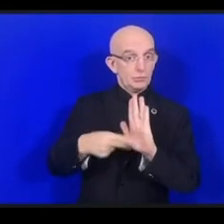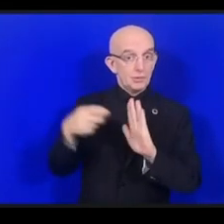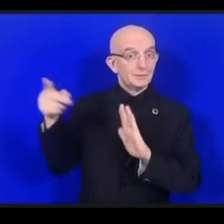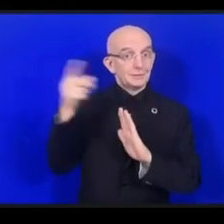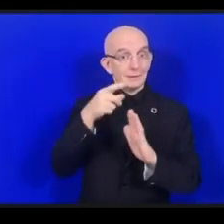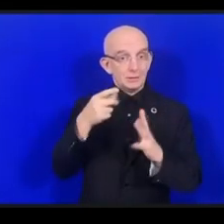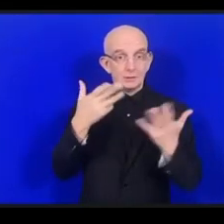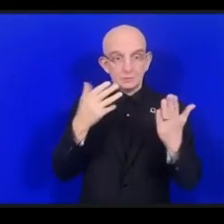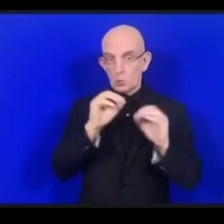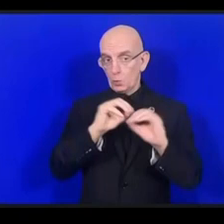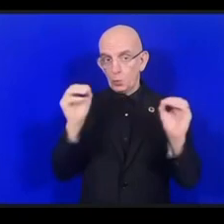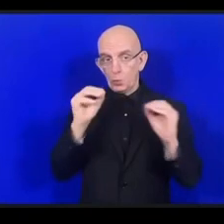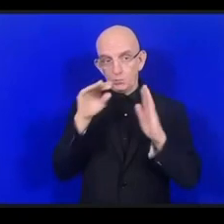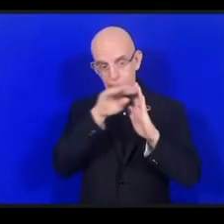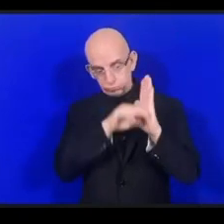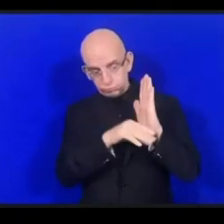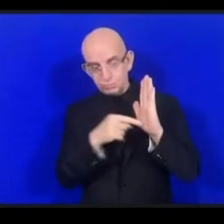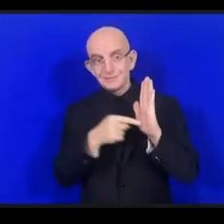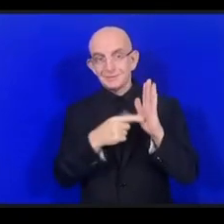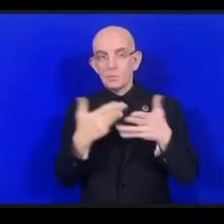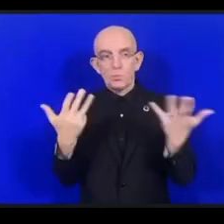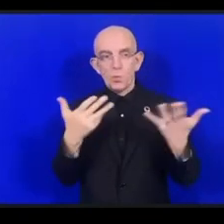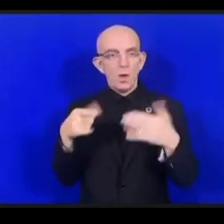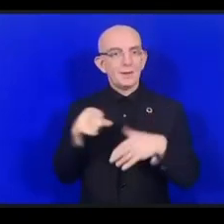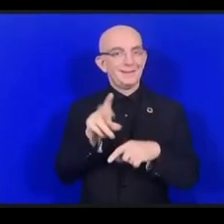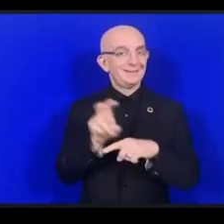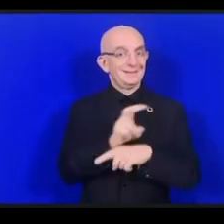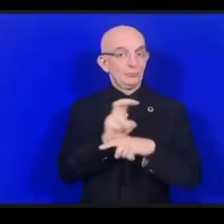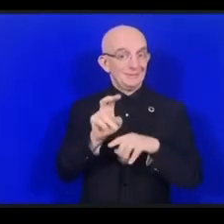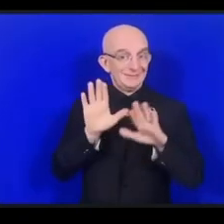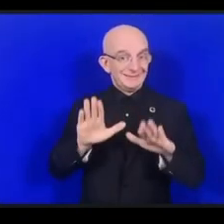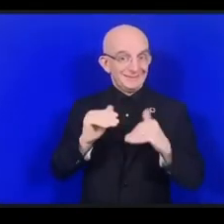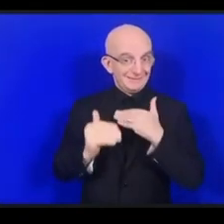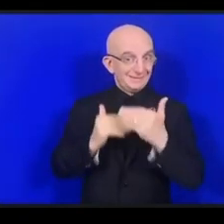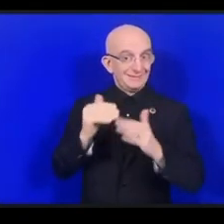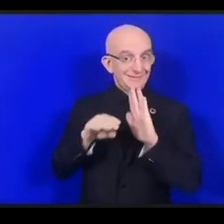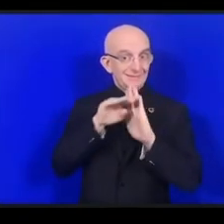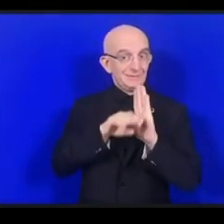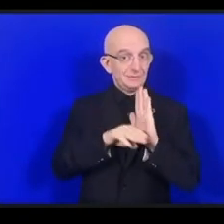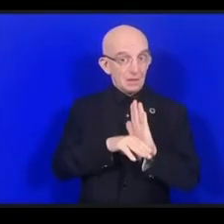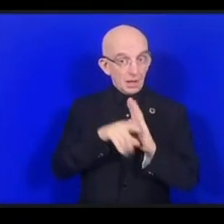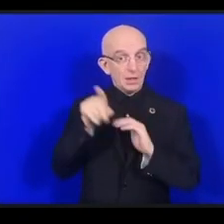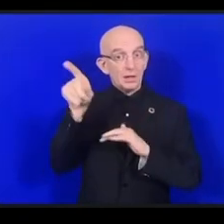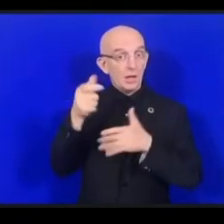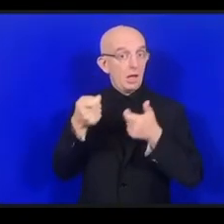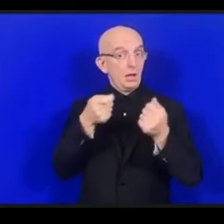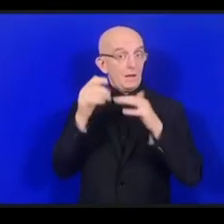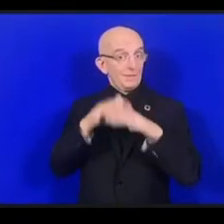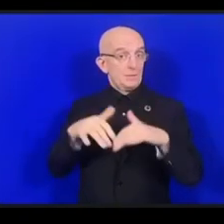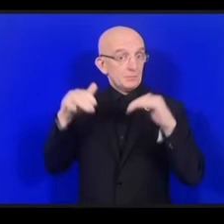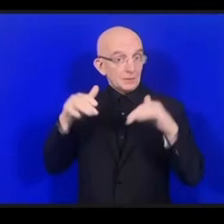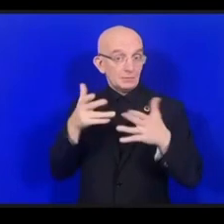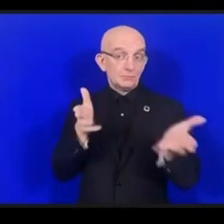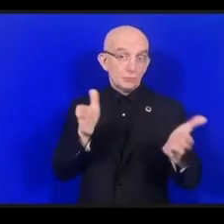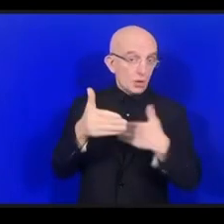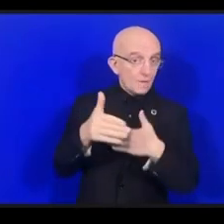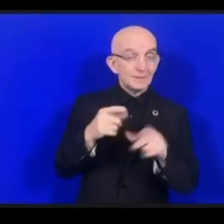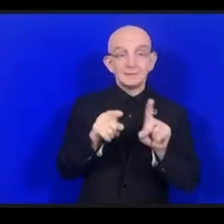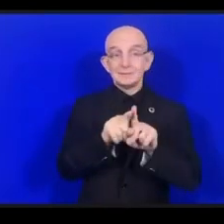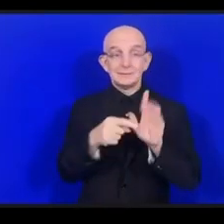就只是说啊，你要去买设备，买网络的应用，里面并没有具体